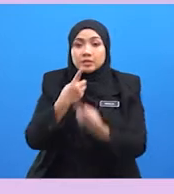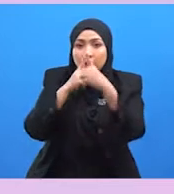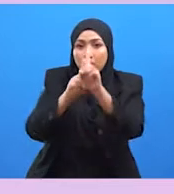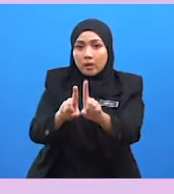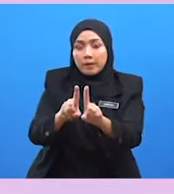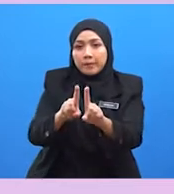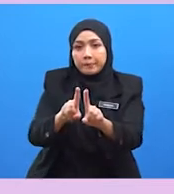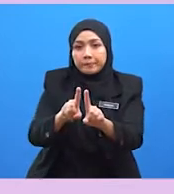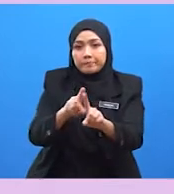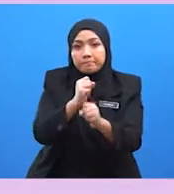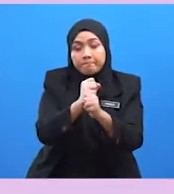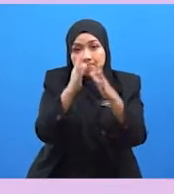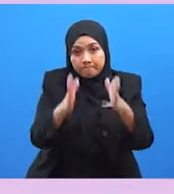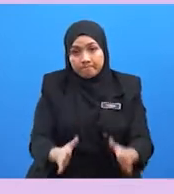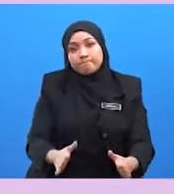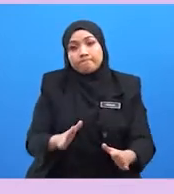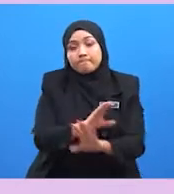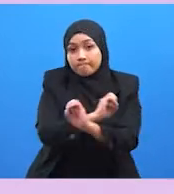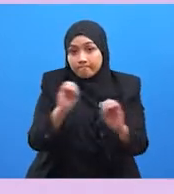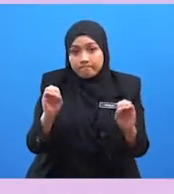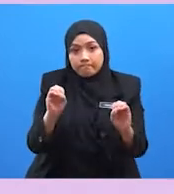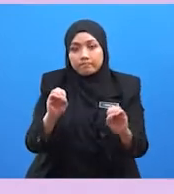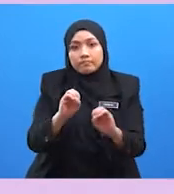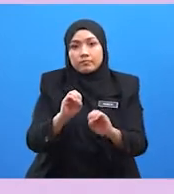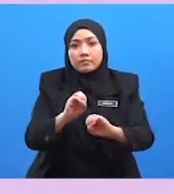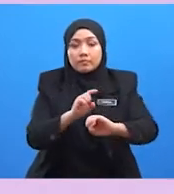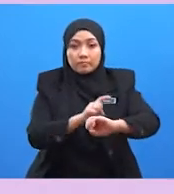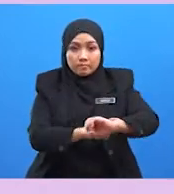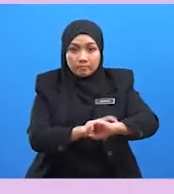Pengangguran bermusim, 1 markah.